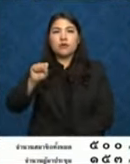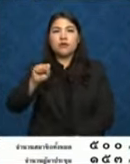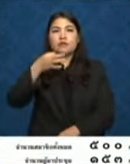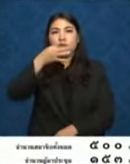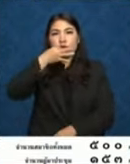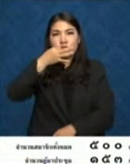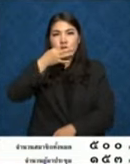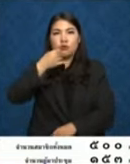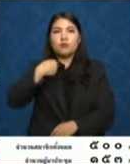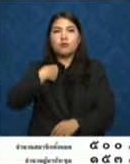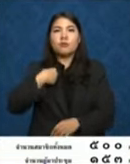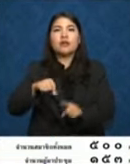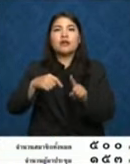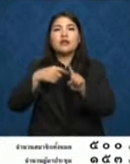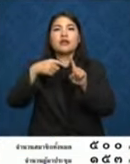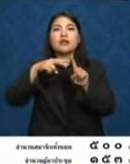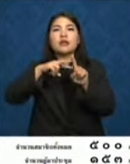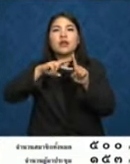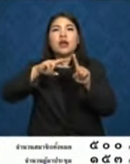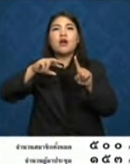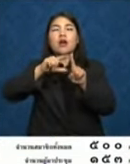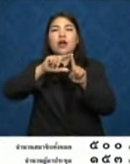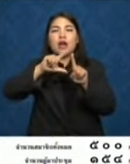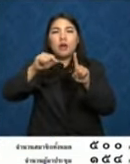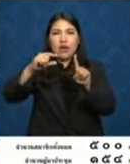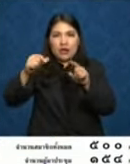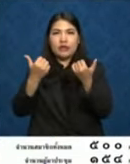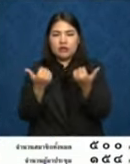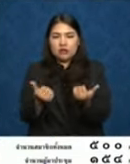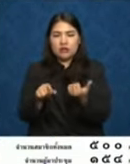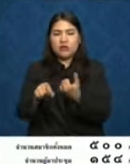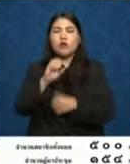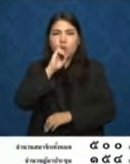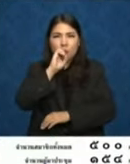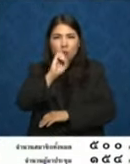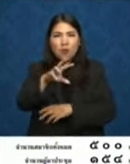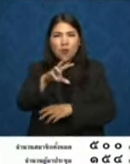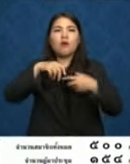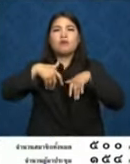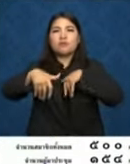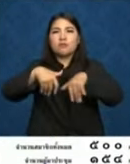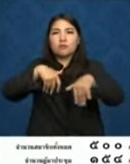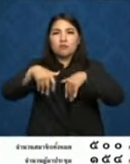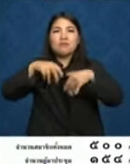พรรคก้าวไกลขอนำเรียนปัญหาของพี่น้องประชาชนชาวจังหวัดสมุทรสาครฝ